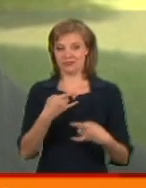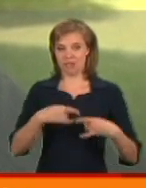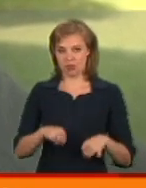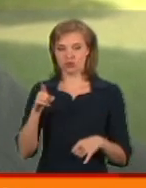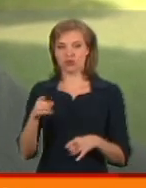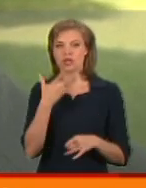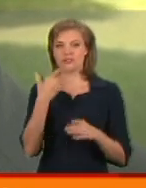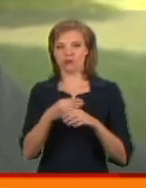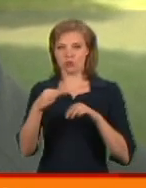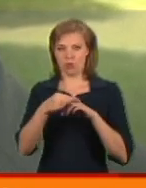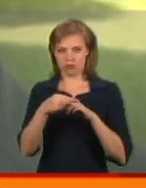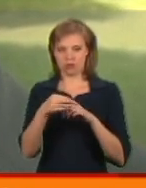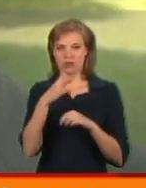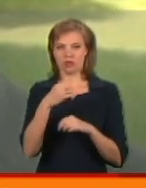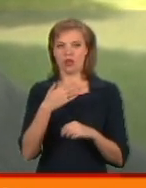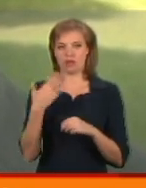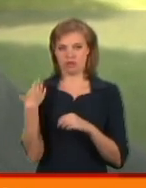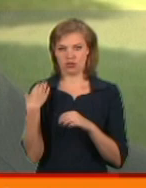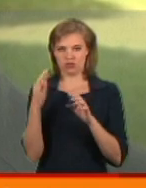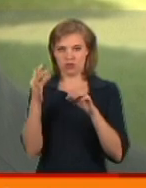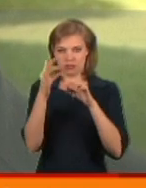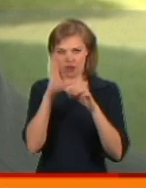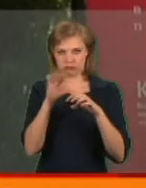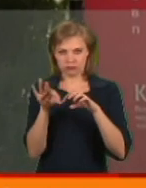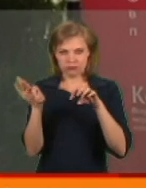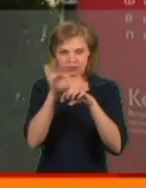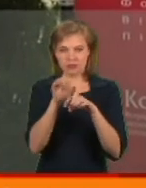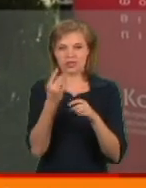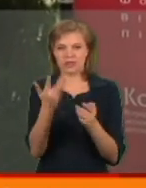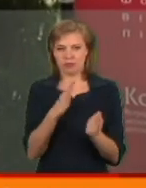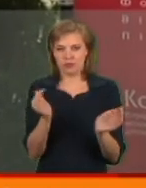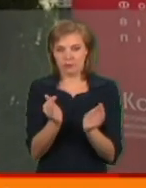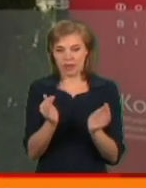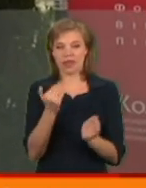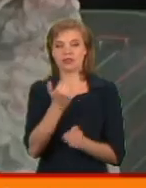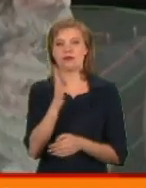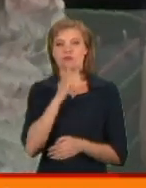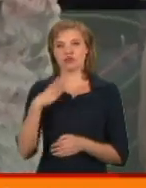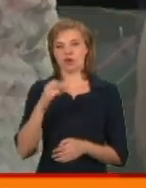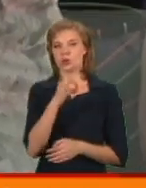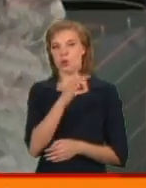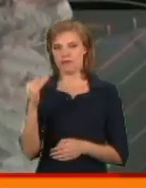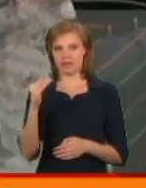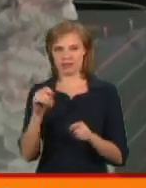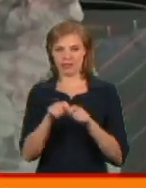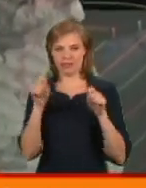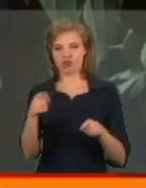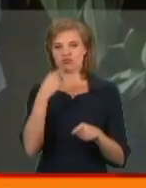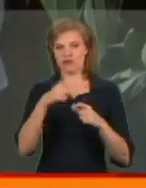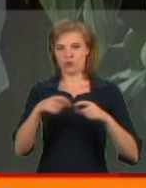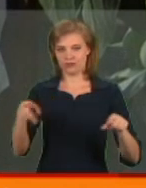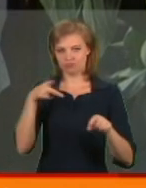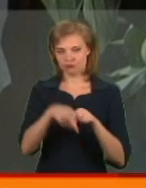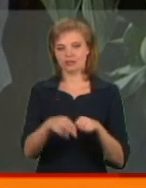одягав свою обручку йому на плечі. Настільки він був маленький. Майбутні матусі чекають на офіційне відкриття. Червона стрічка, слова подяки